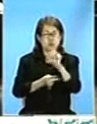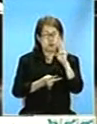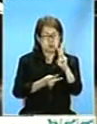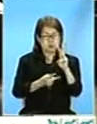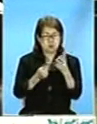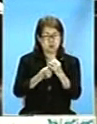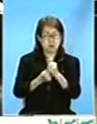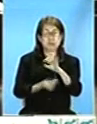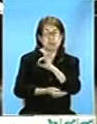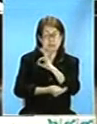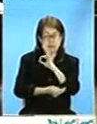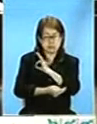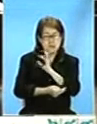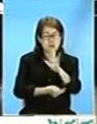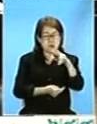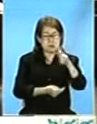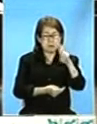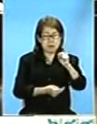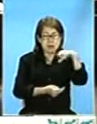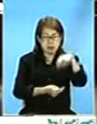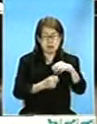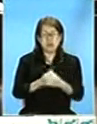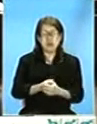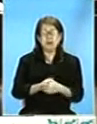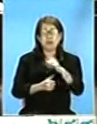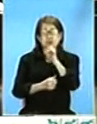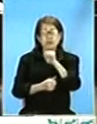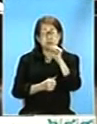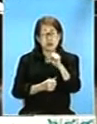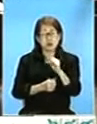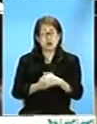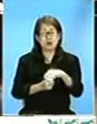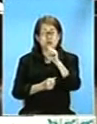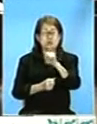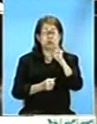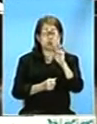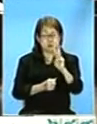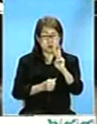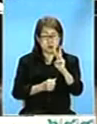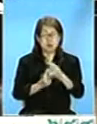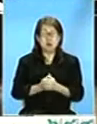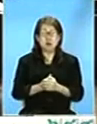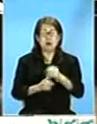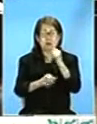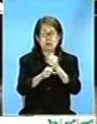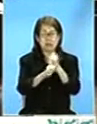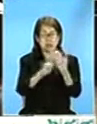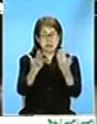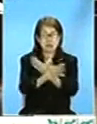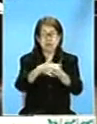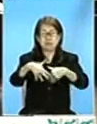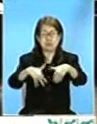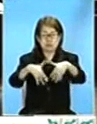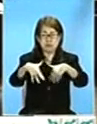าและสมาชิกสภาผู้แทนราษฎรสมาชิกวุฒิสภาเป็นผู้แทนปวงชนชาวไท